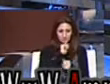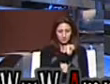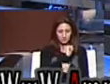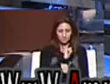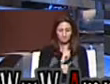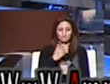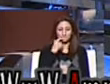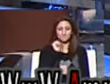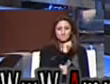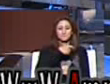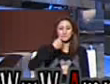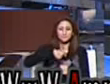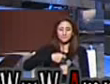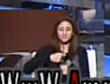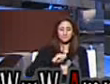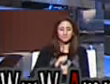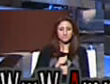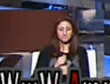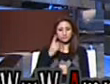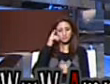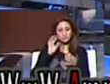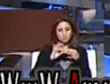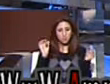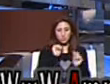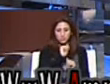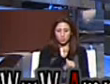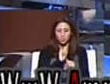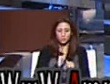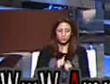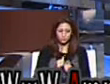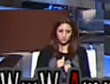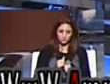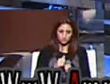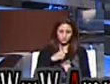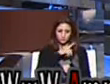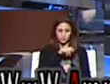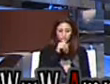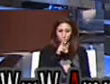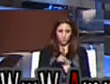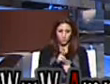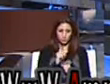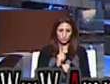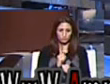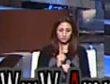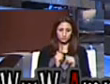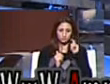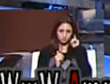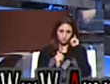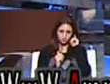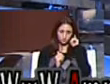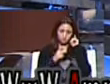الميلاد المجيد وبعد كده فتحوا الموضوع. فانا رديت عليهم الرد اللي انا برده وبدي